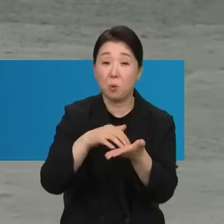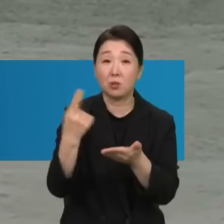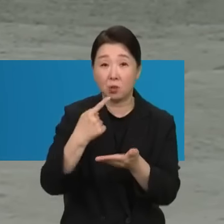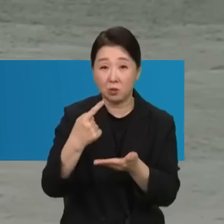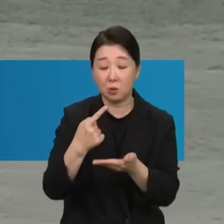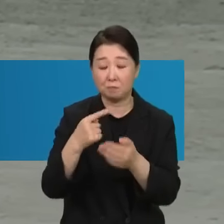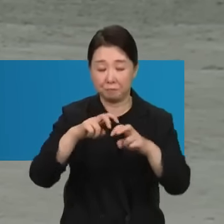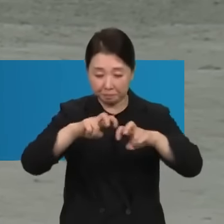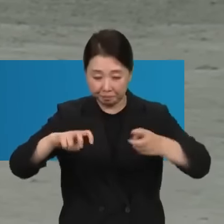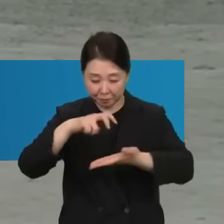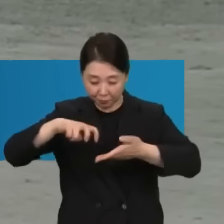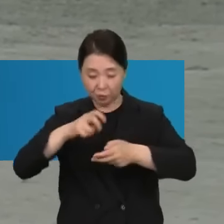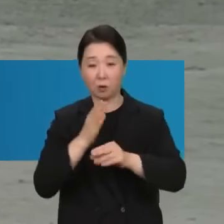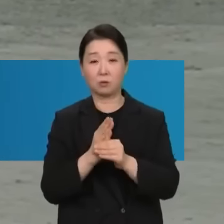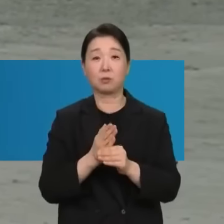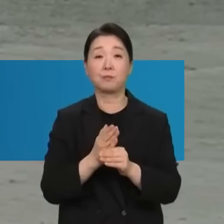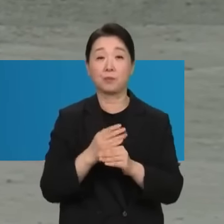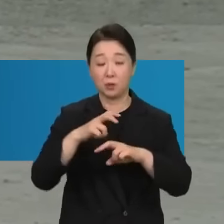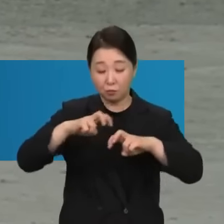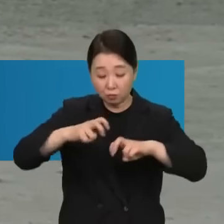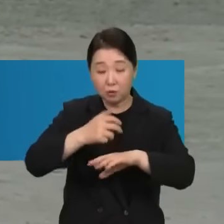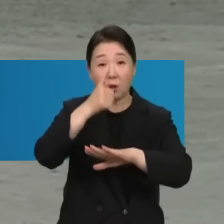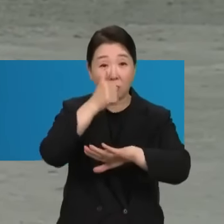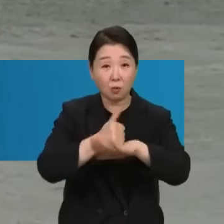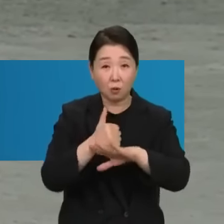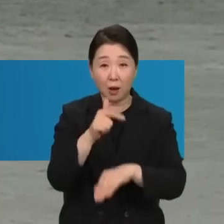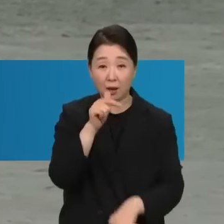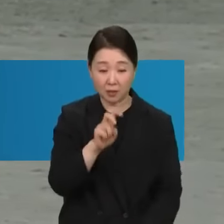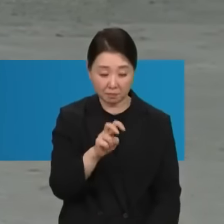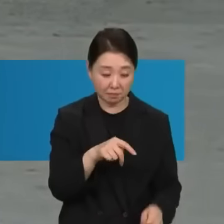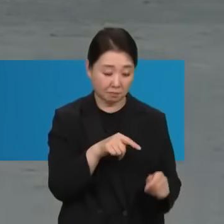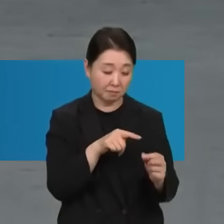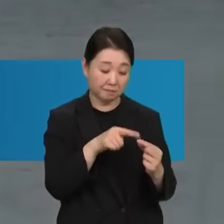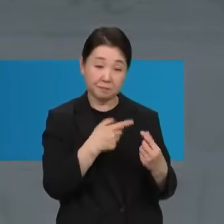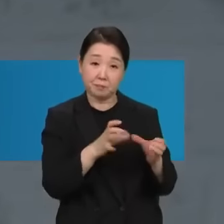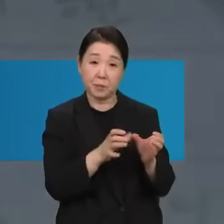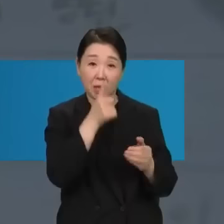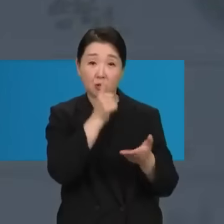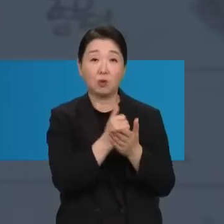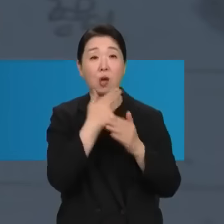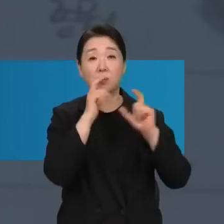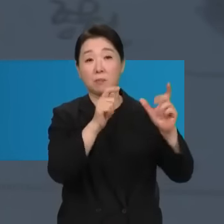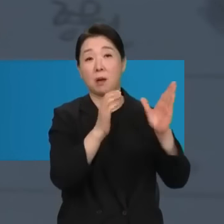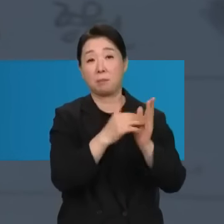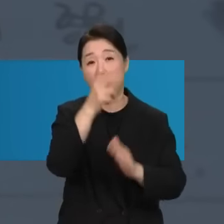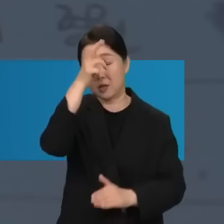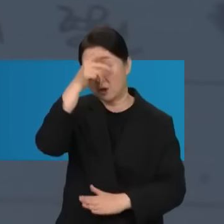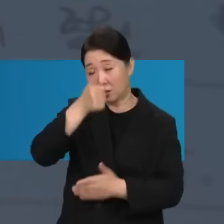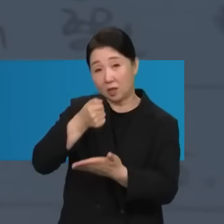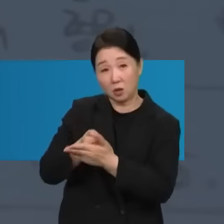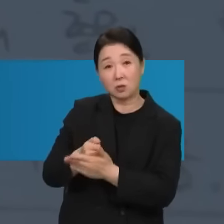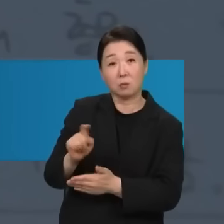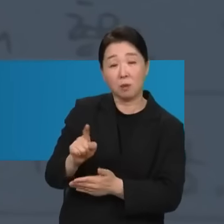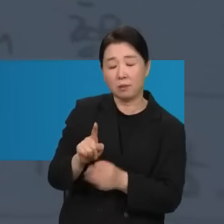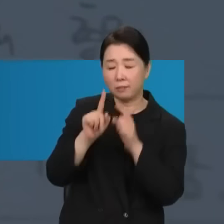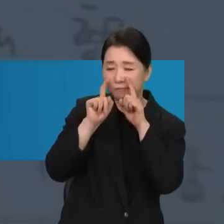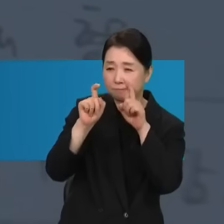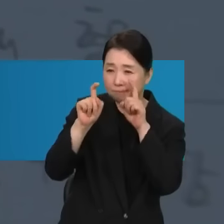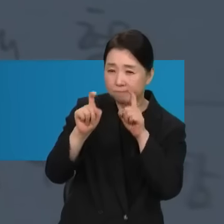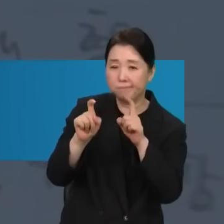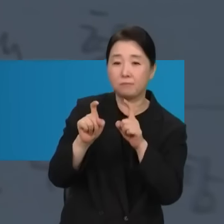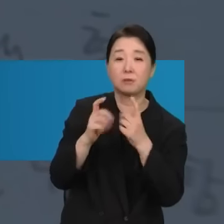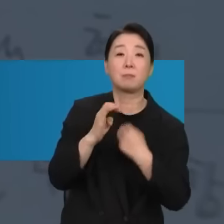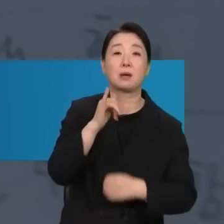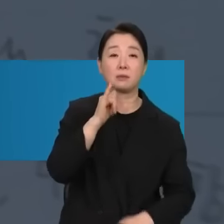입수해 분석했습니다. 분석 결과 임성근 전 사단장을 혐의 없음 처리한 경찰의 결정에 의문이 드는